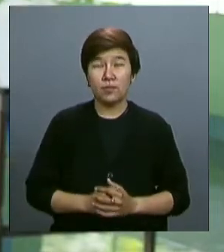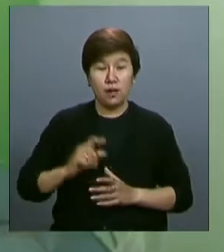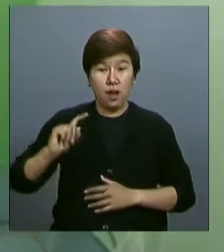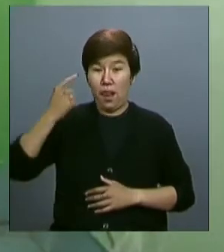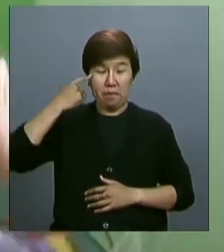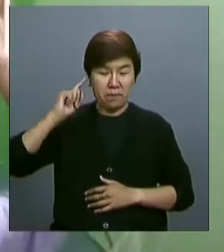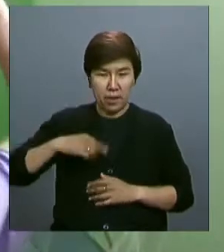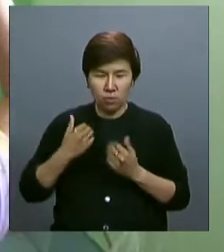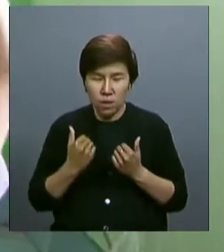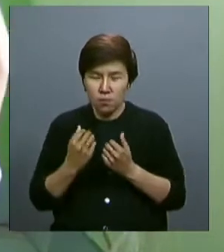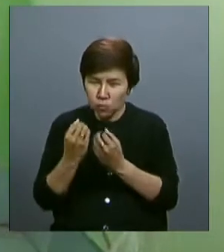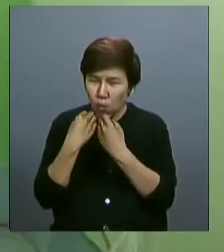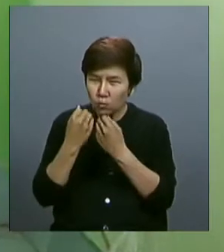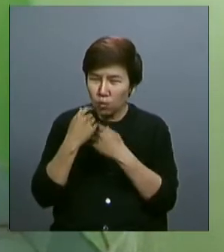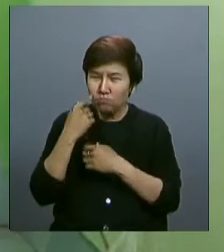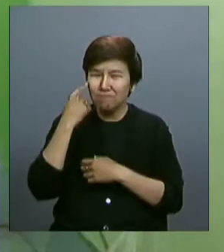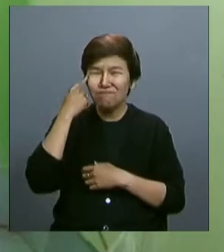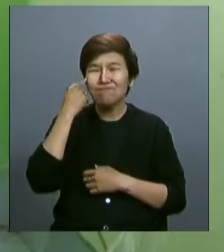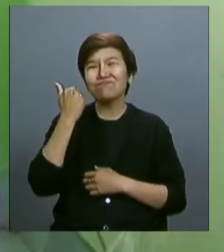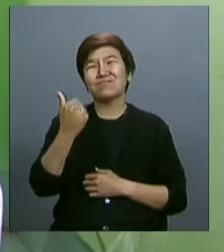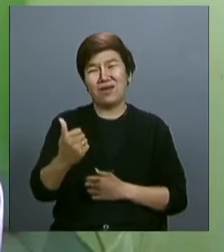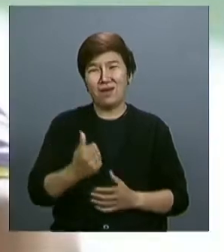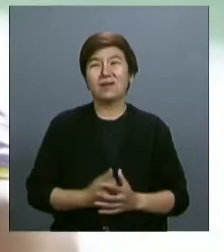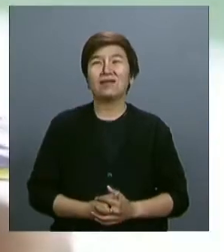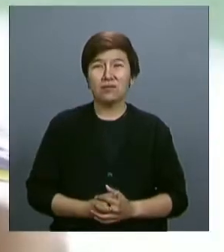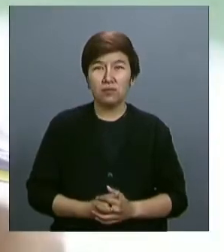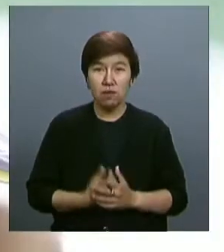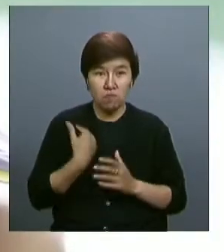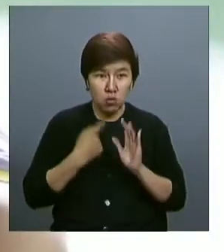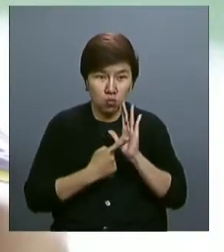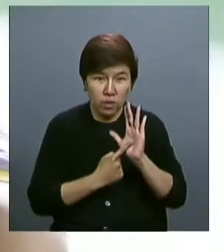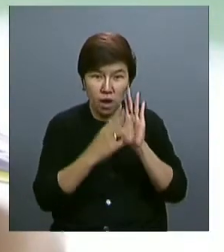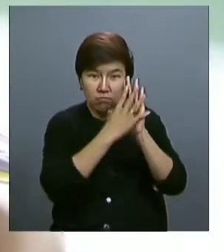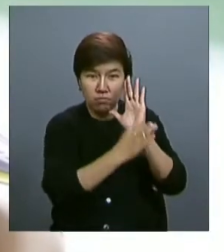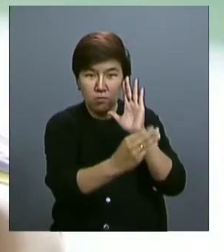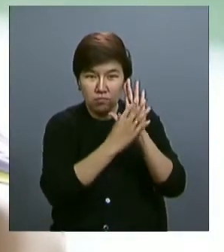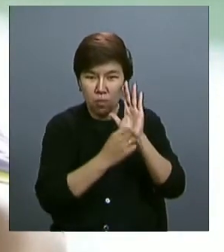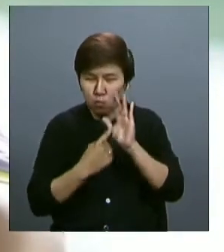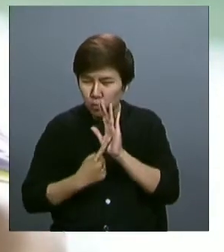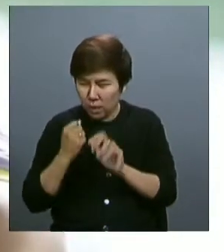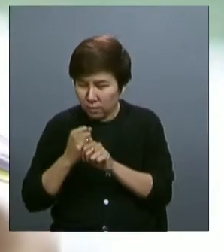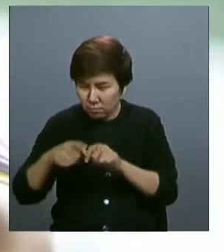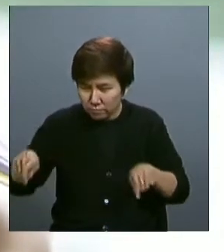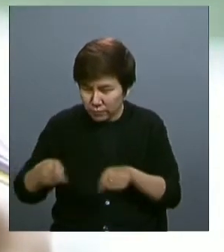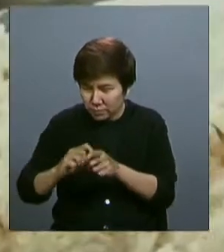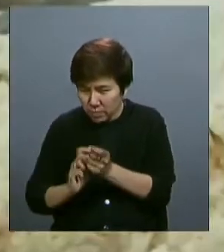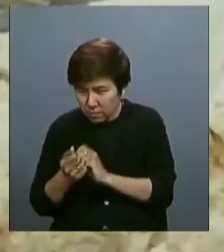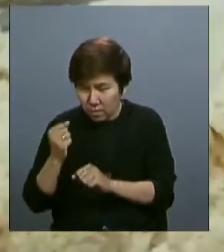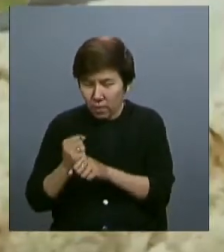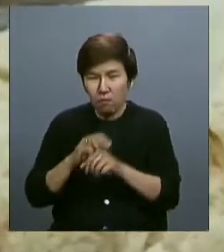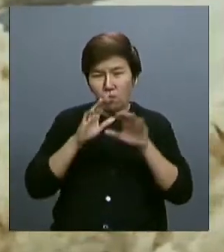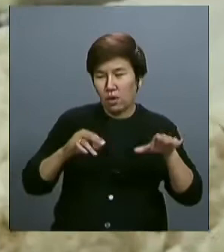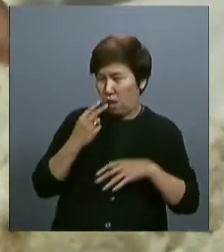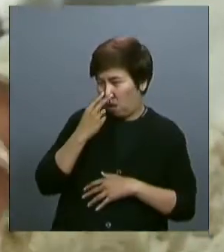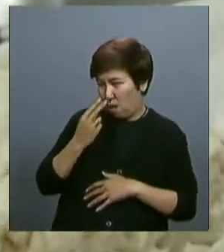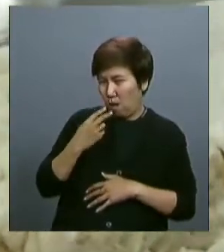วยสอน กิจกรรมการถ่ายทอดและสาธิตการทำขนมพื้นบ้านทำให้เยาวชนเกิดการเรียนรู้ร่วมกันท